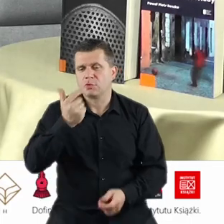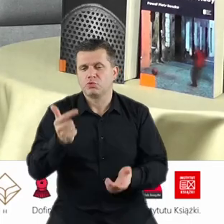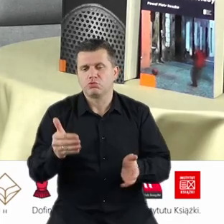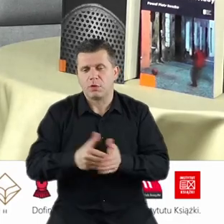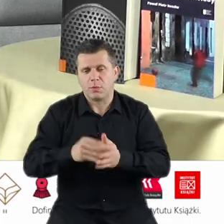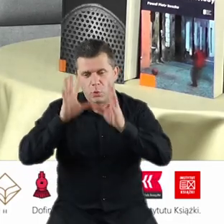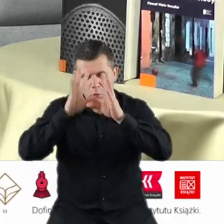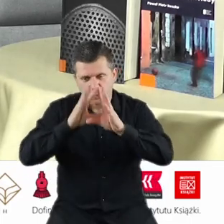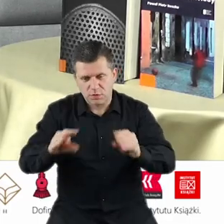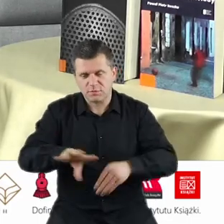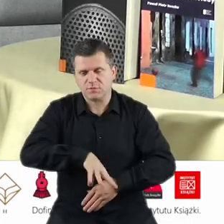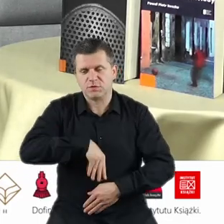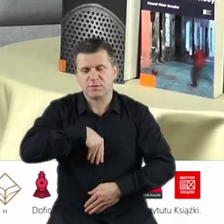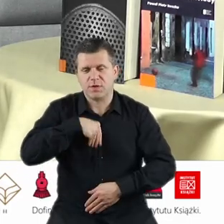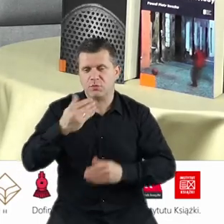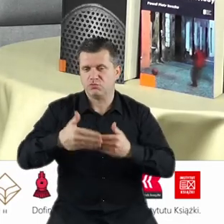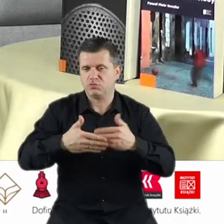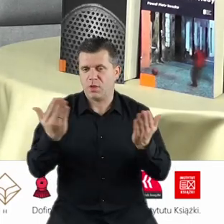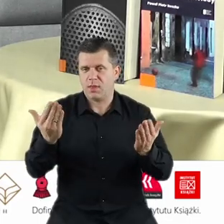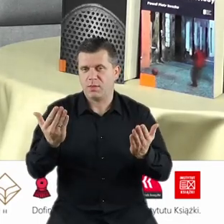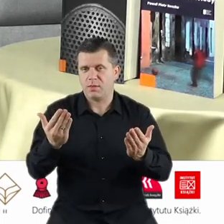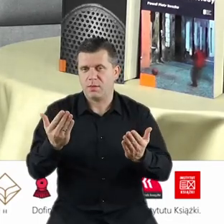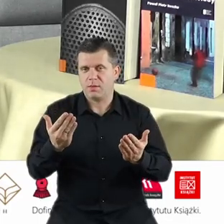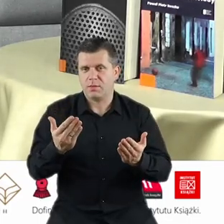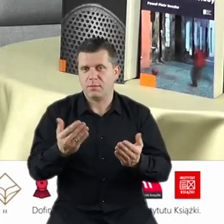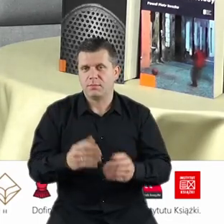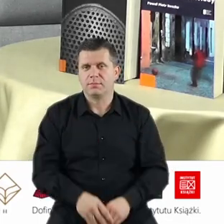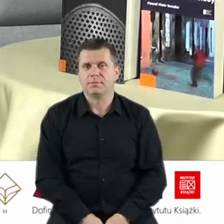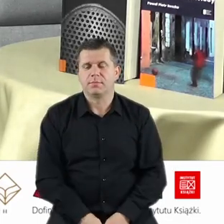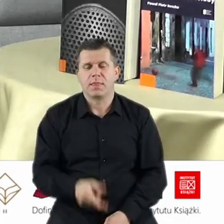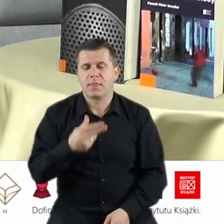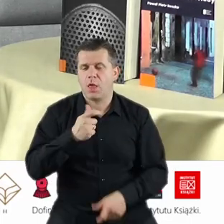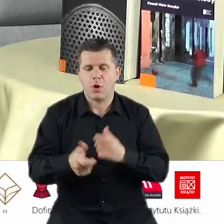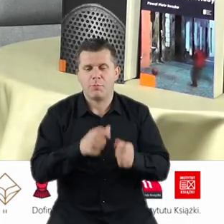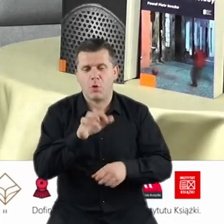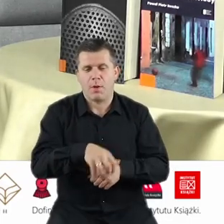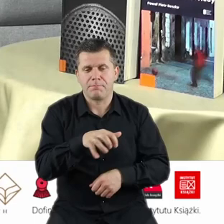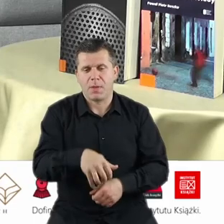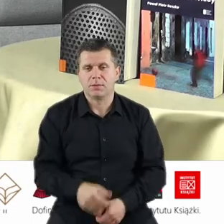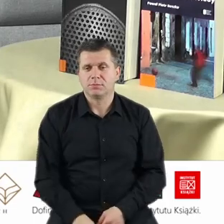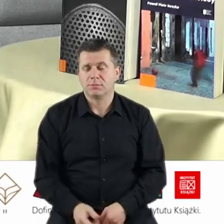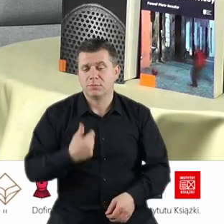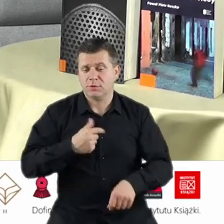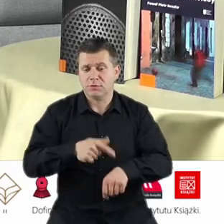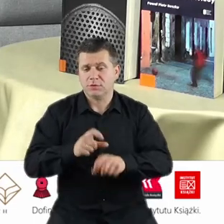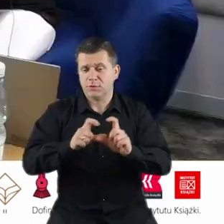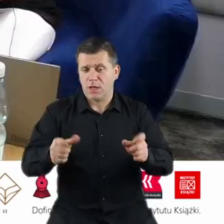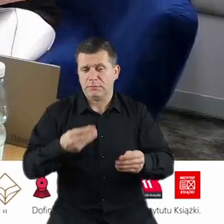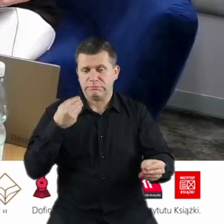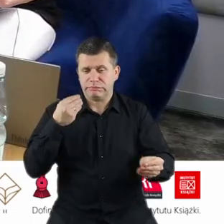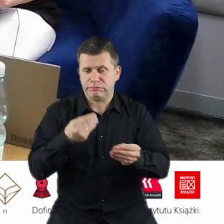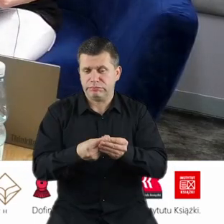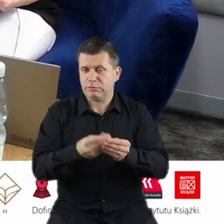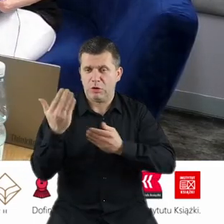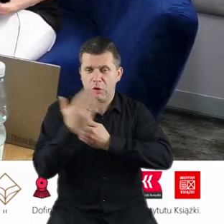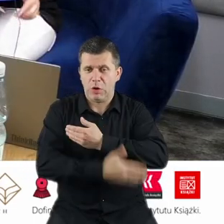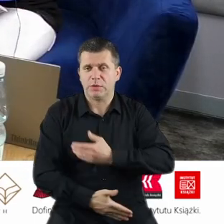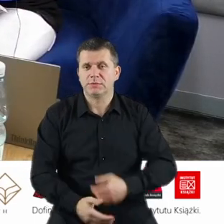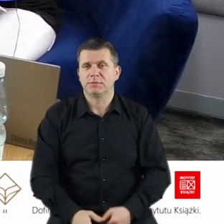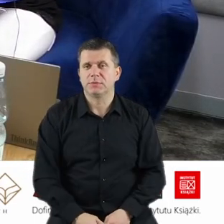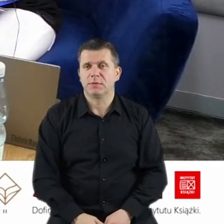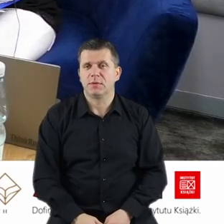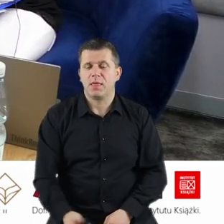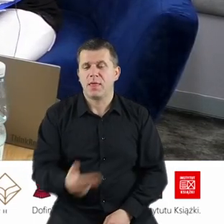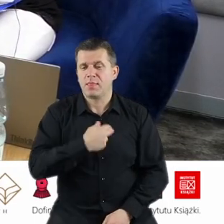żeby niedzielę trzeba uszanować. Jest to dzień święty, więc nie kopiemy wtedy. Czas naszego spotkania dobiega